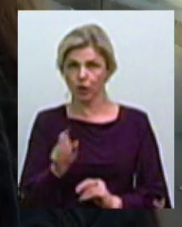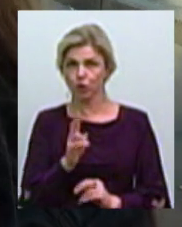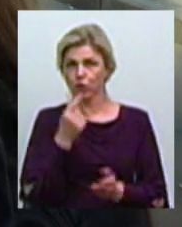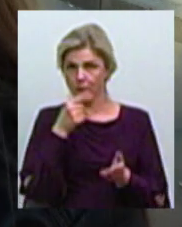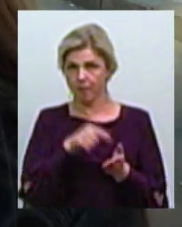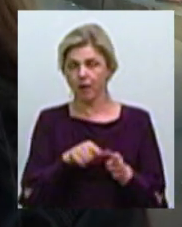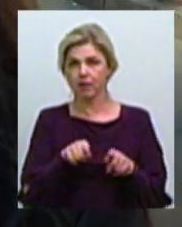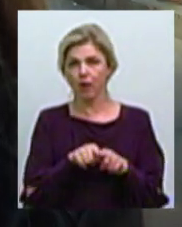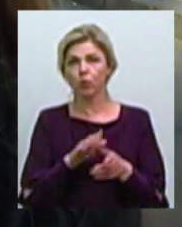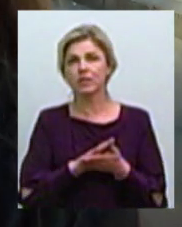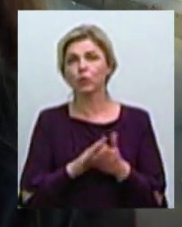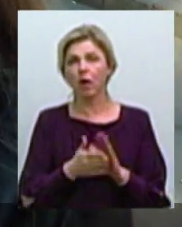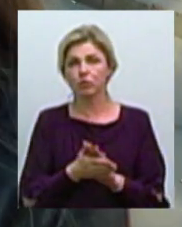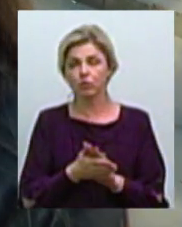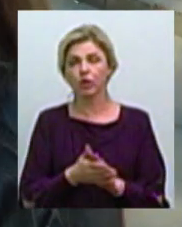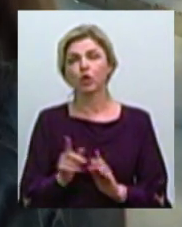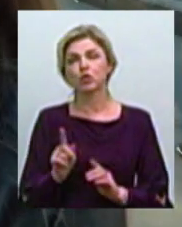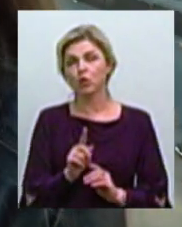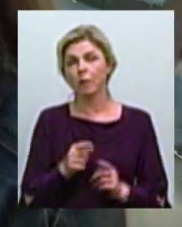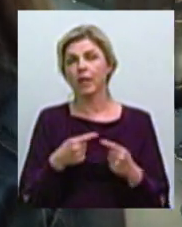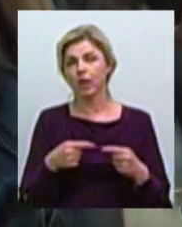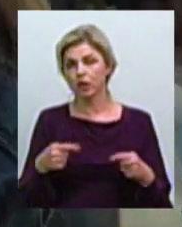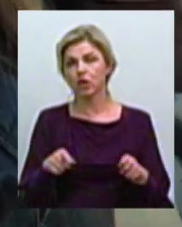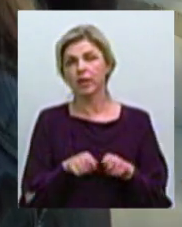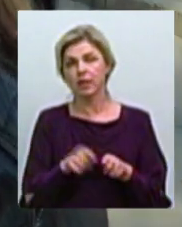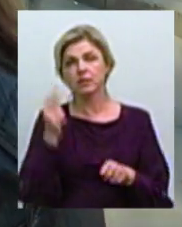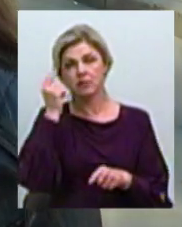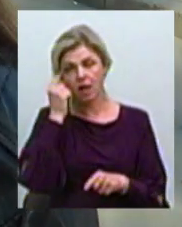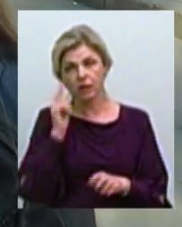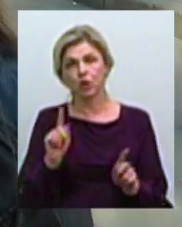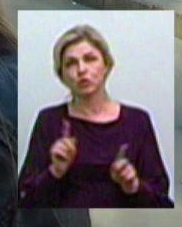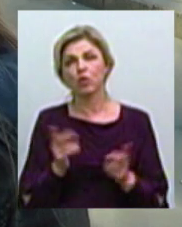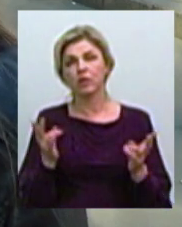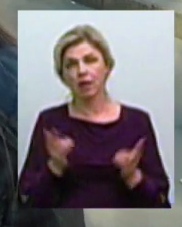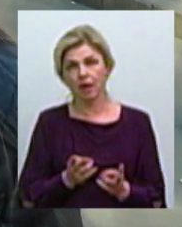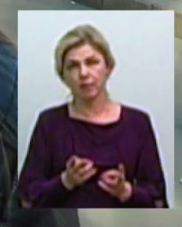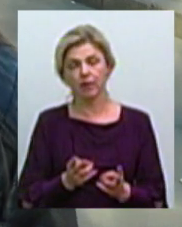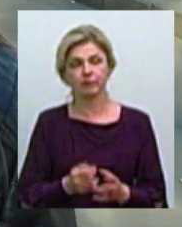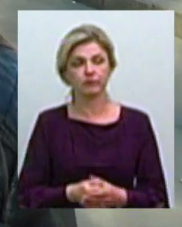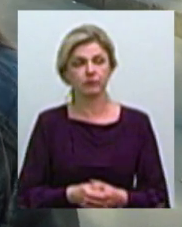таку ситуацію, і щоб інші теж знали, що треба